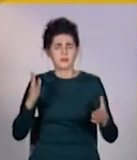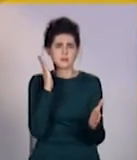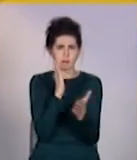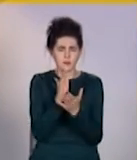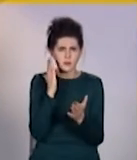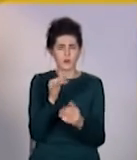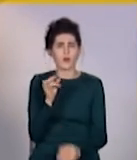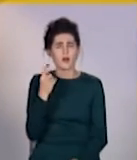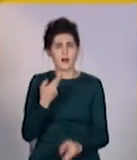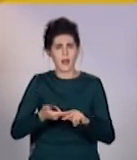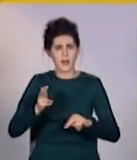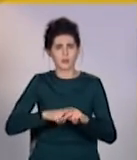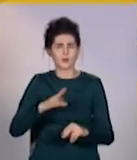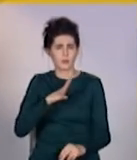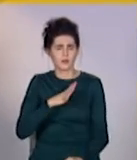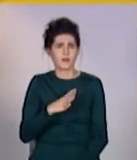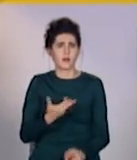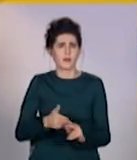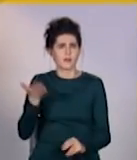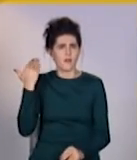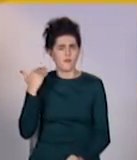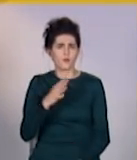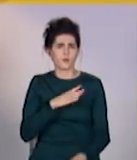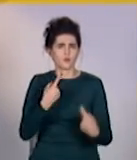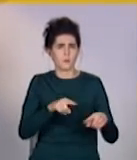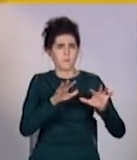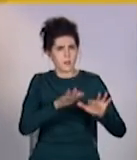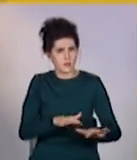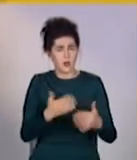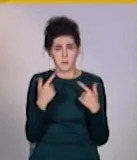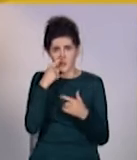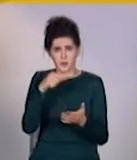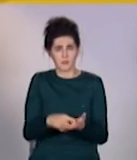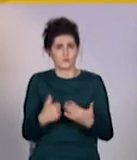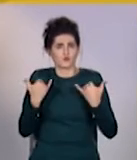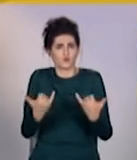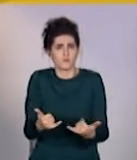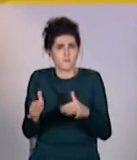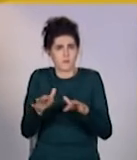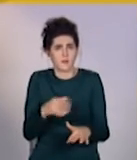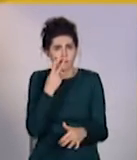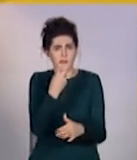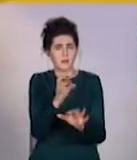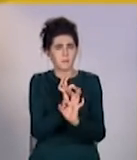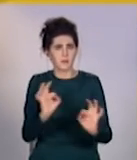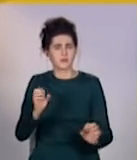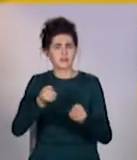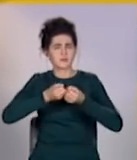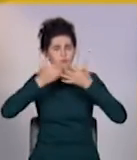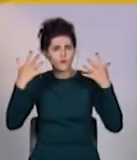суттєва по сравненню с тем, что было в том помещении здесь. Вы сами видите, какое прекрасное,